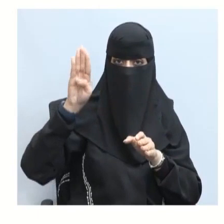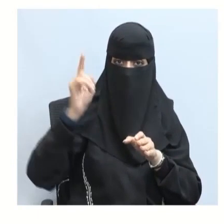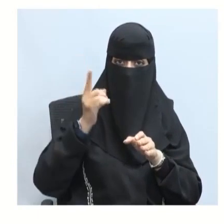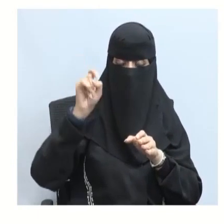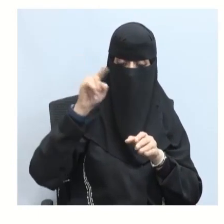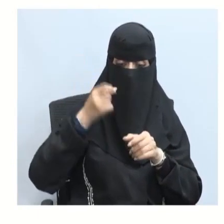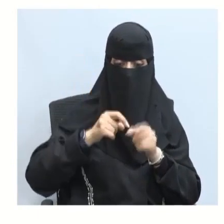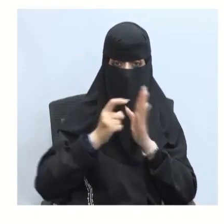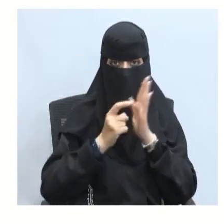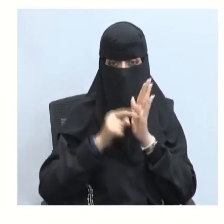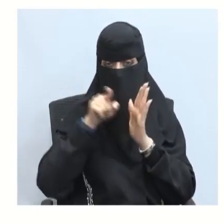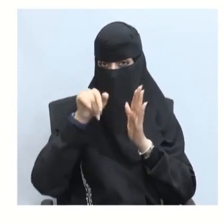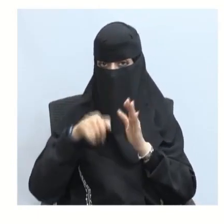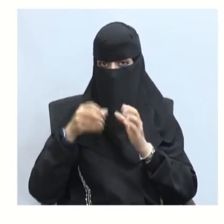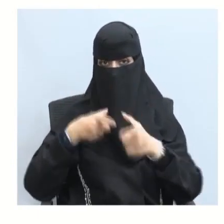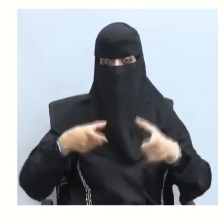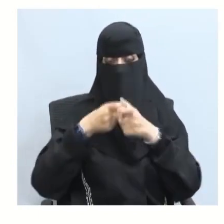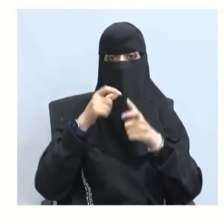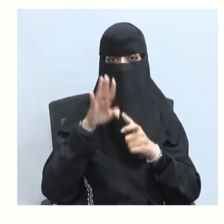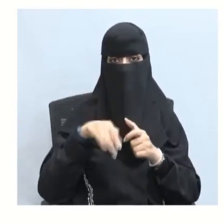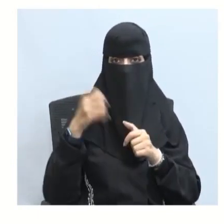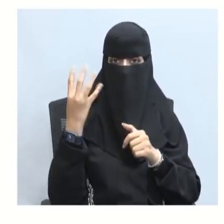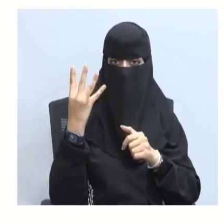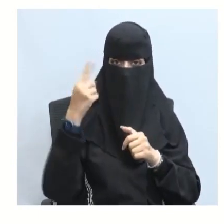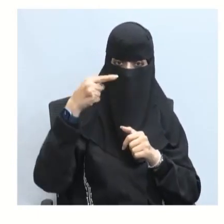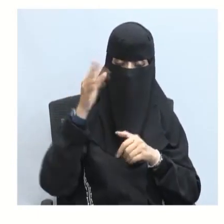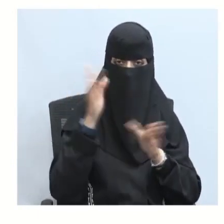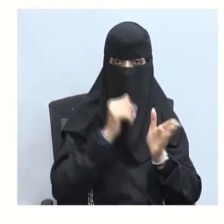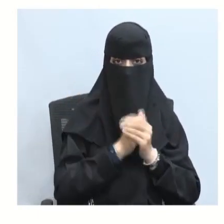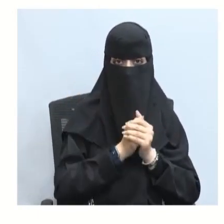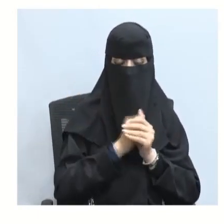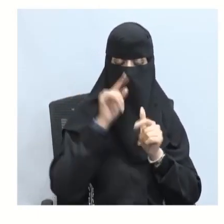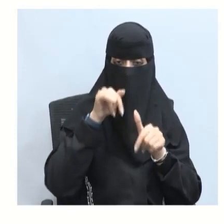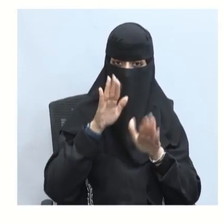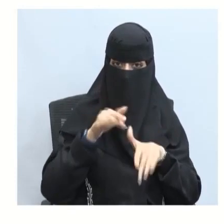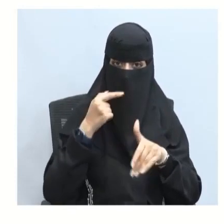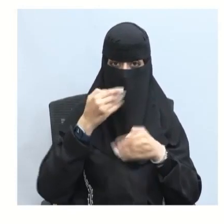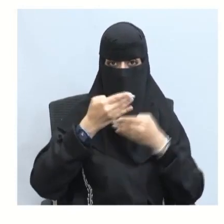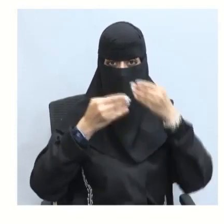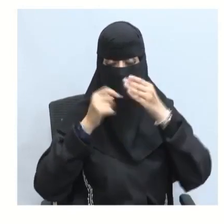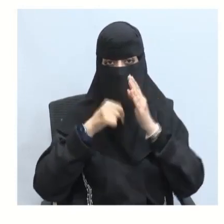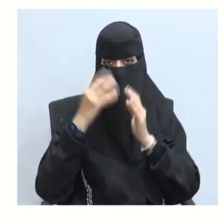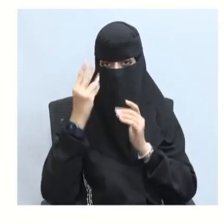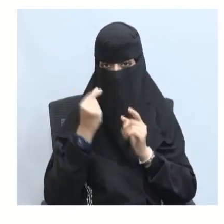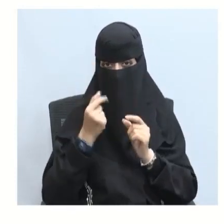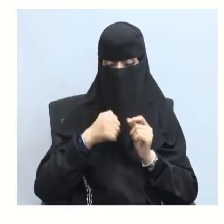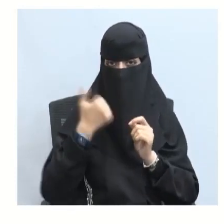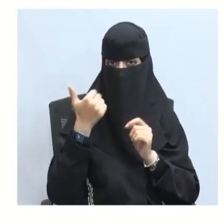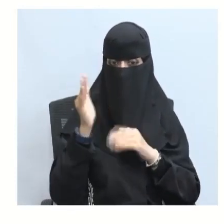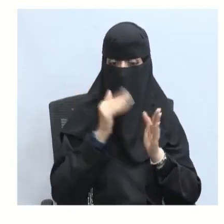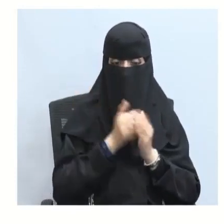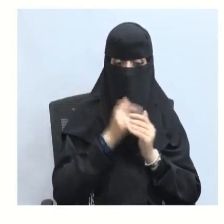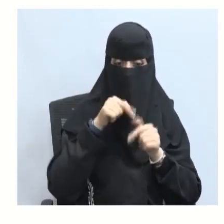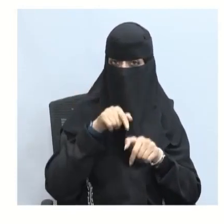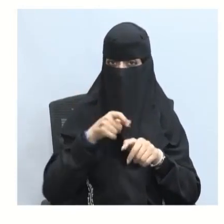عنصر الكربون قلنا يقع في المجموعه الرابعه عشر ايضا له عدد ذري يساوي 6